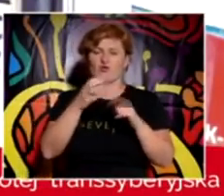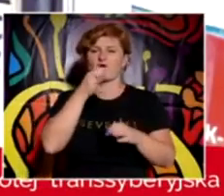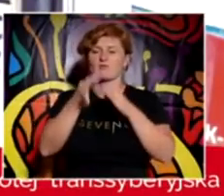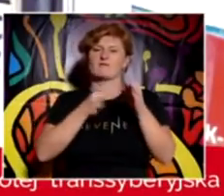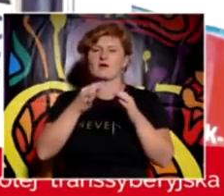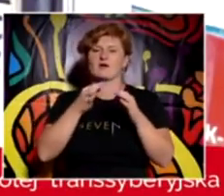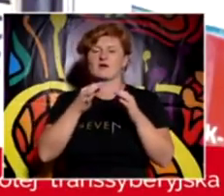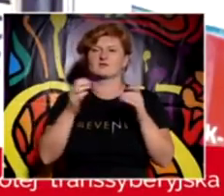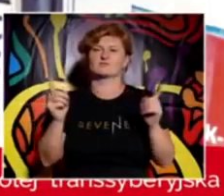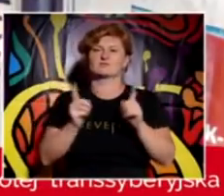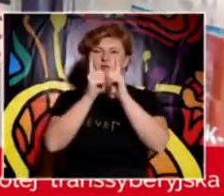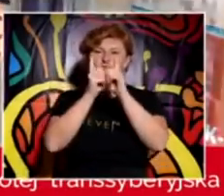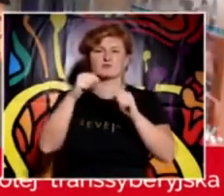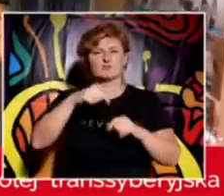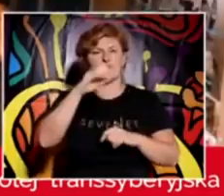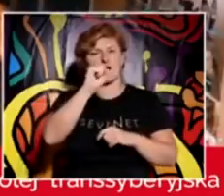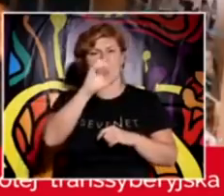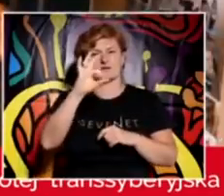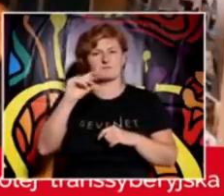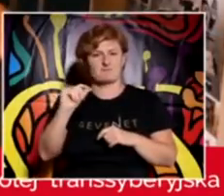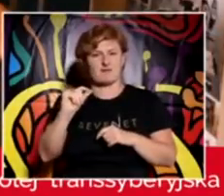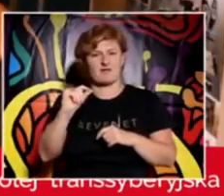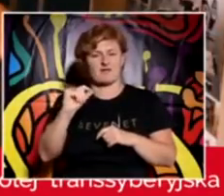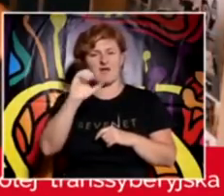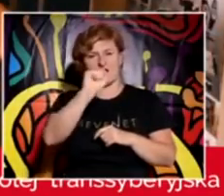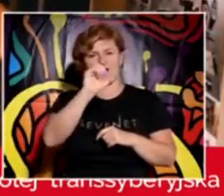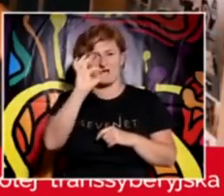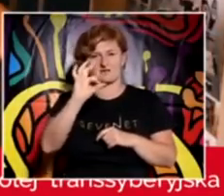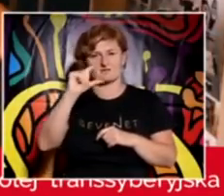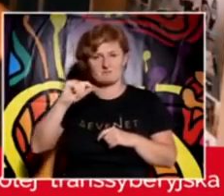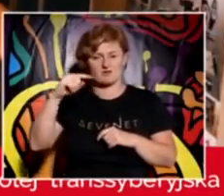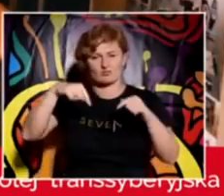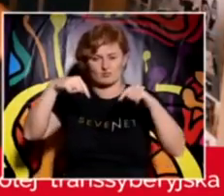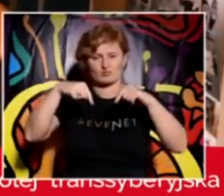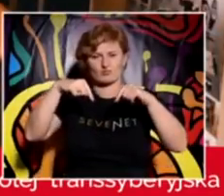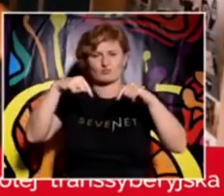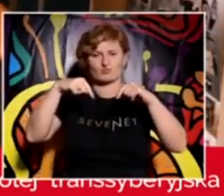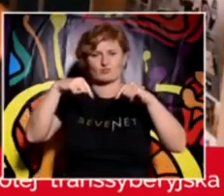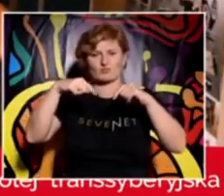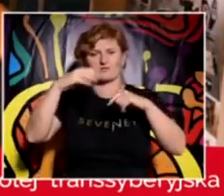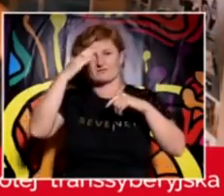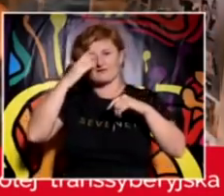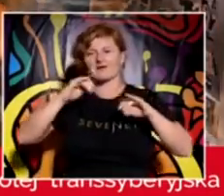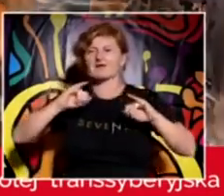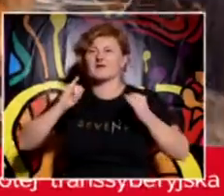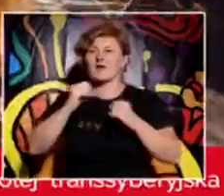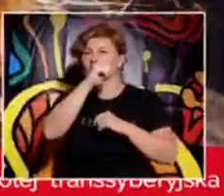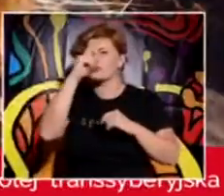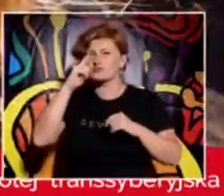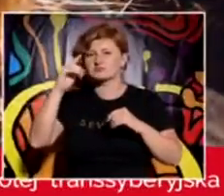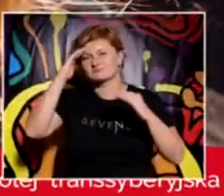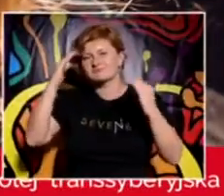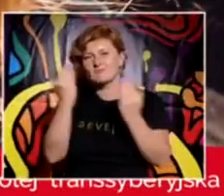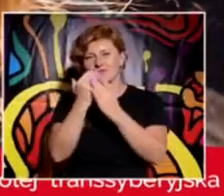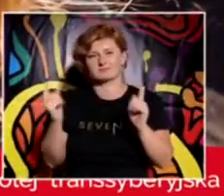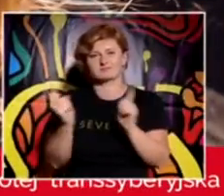bo to, co towarzyszy ASP globalnie, szczególnie teraz, w czasie tej naszej rozmowy, to jest to, jakich ludzi w podróży się spotyka i